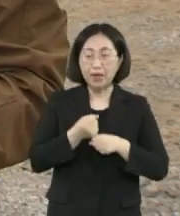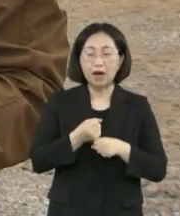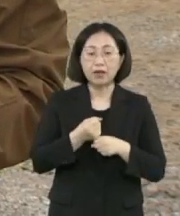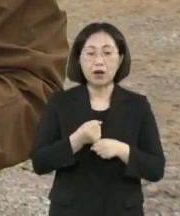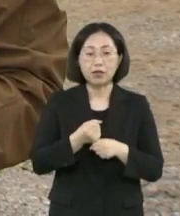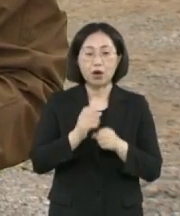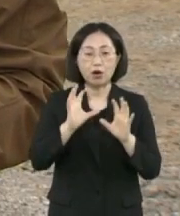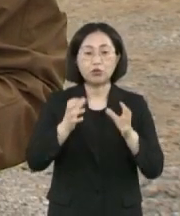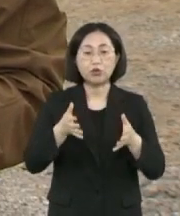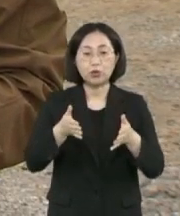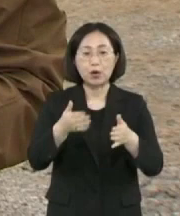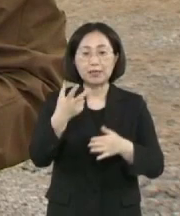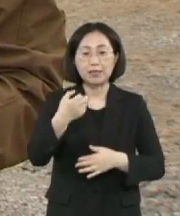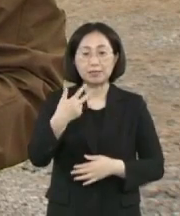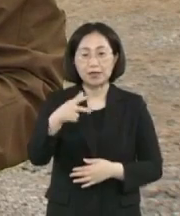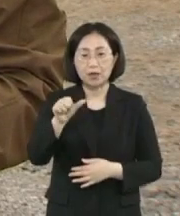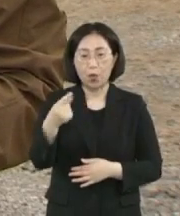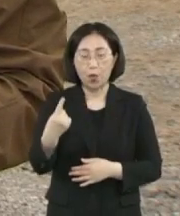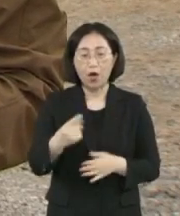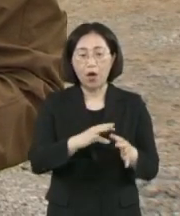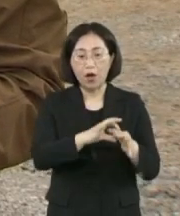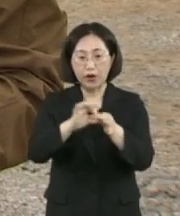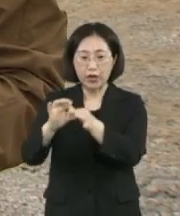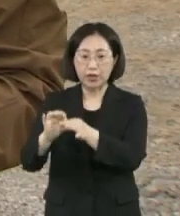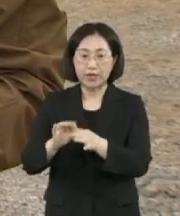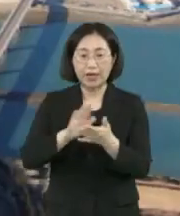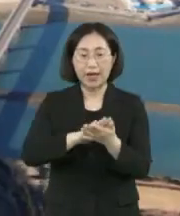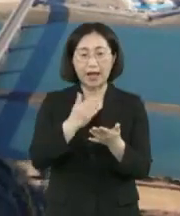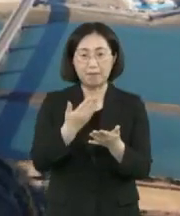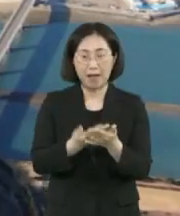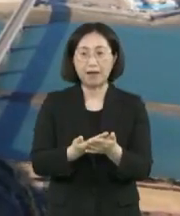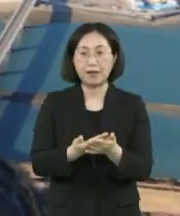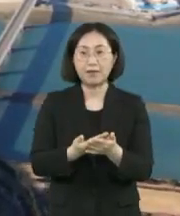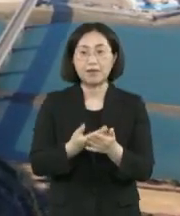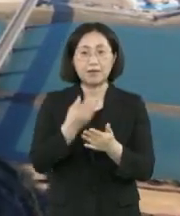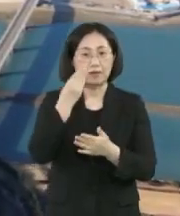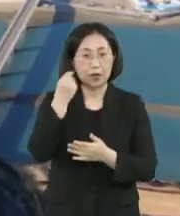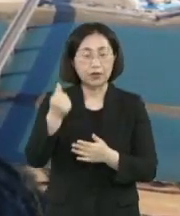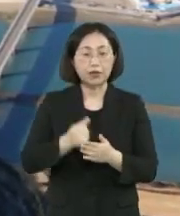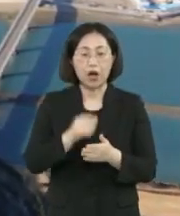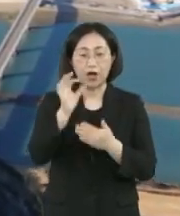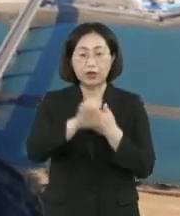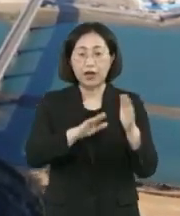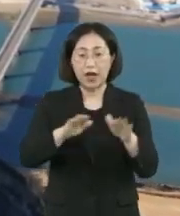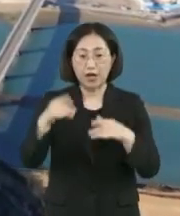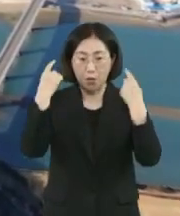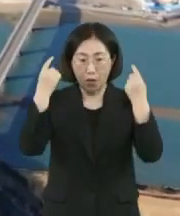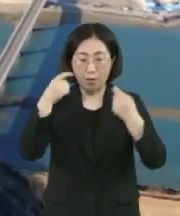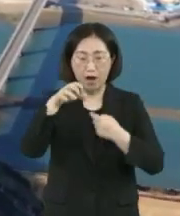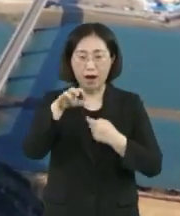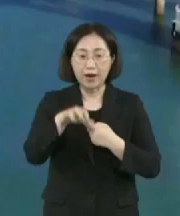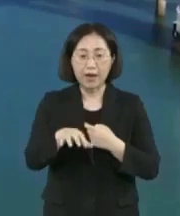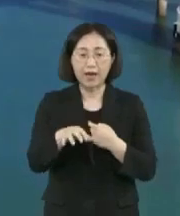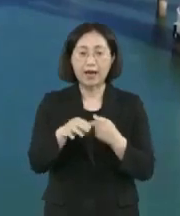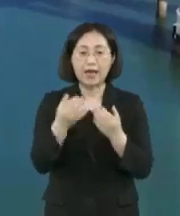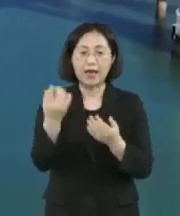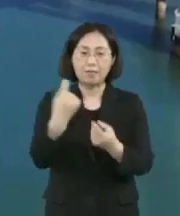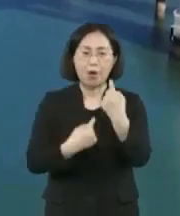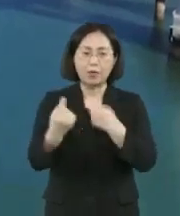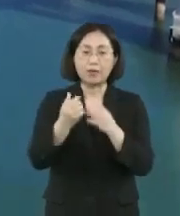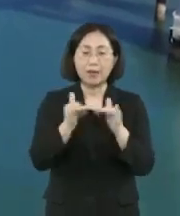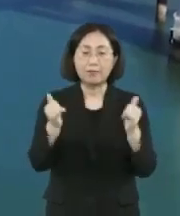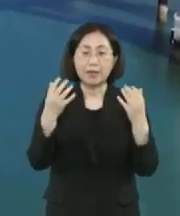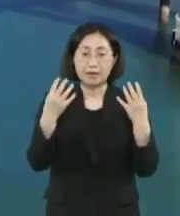국도 77호선을 바탕으로 한 관광지 개발에도 속도가 붙고 있습니다. 향후 서해안에 관광객이 급증할 것으로